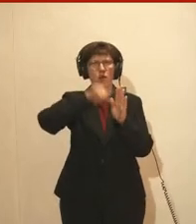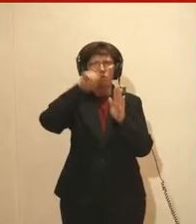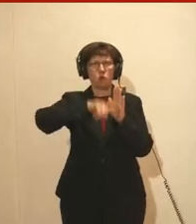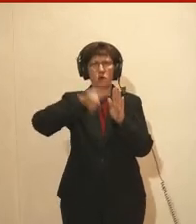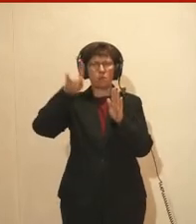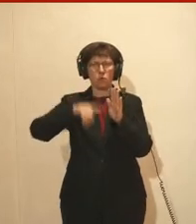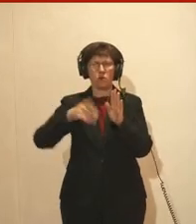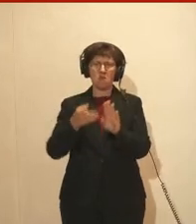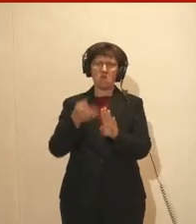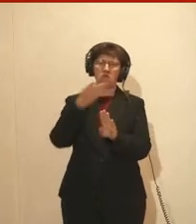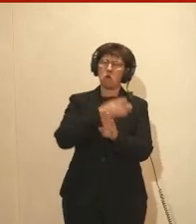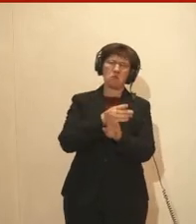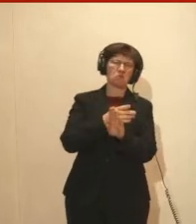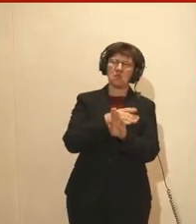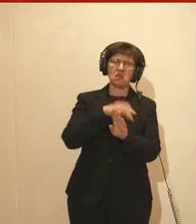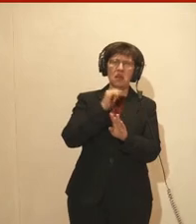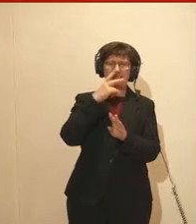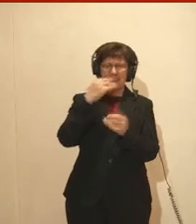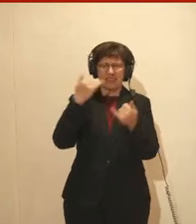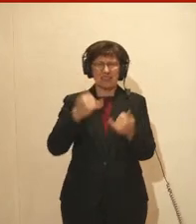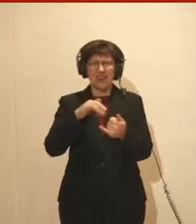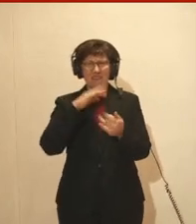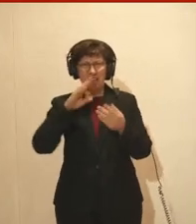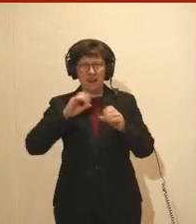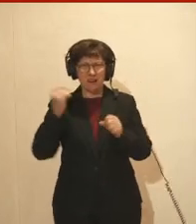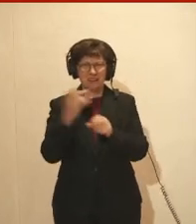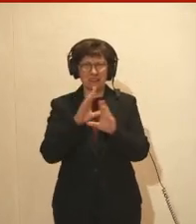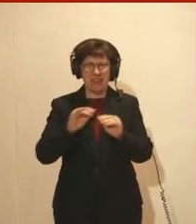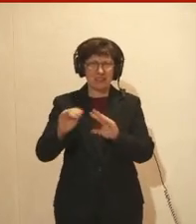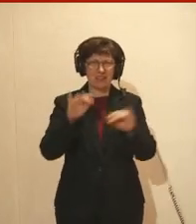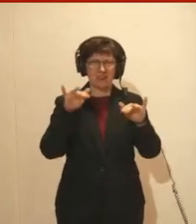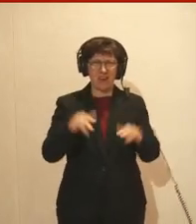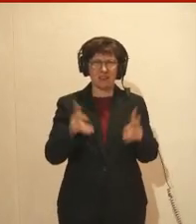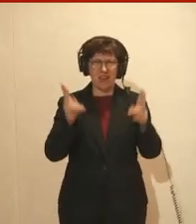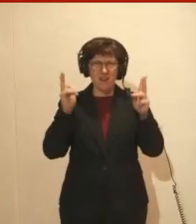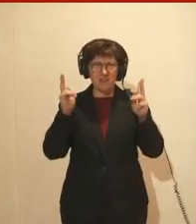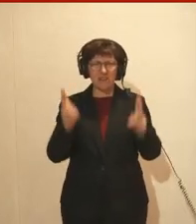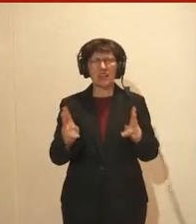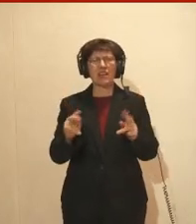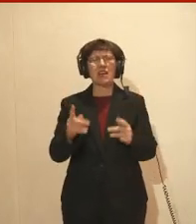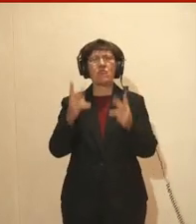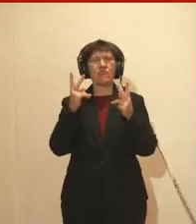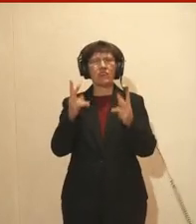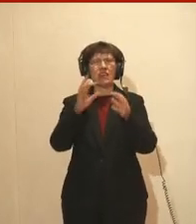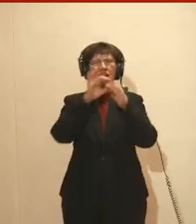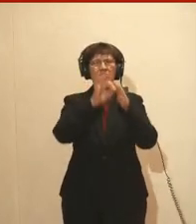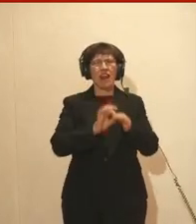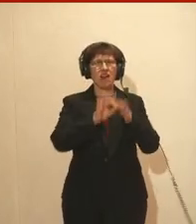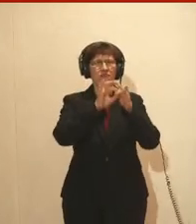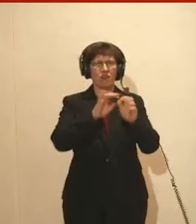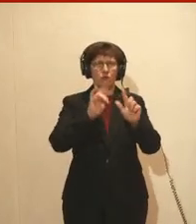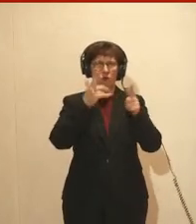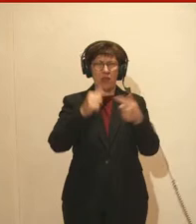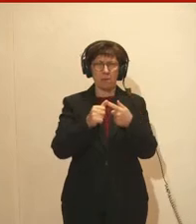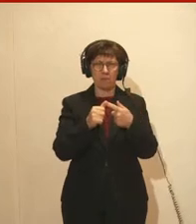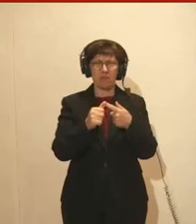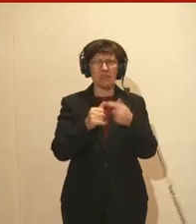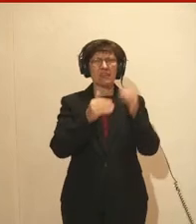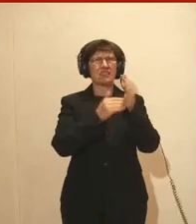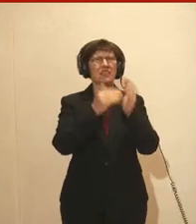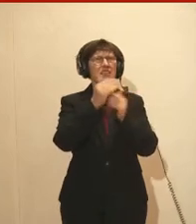stärker als zuvor gesehen haben dass es so viele tätigkeiten gibt die wirklich relevant für unser leben sind ich finde dieses